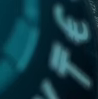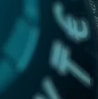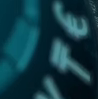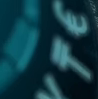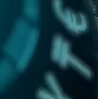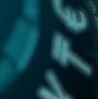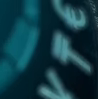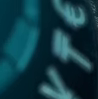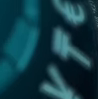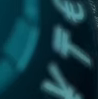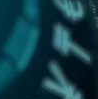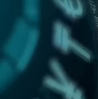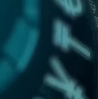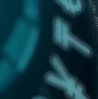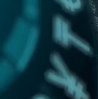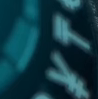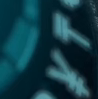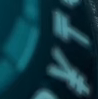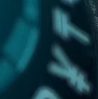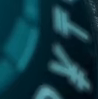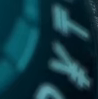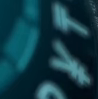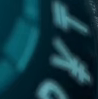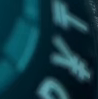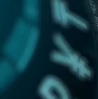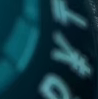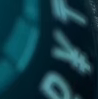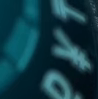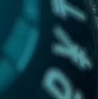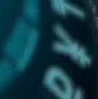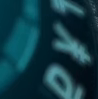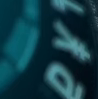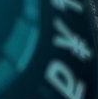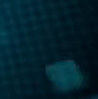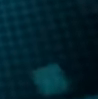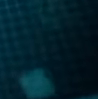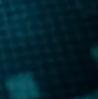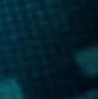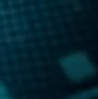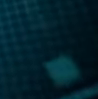Китайский юань – 55 тенге 35 тиин.